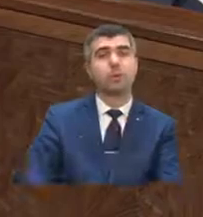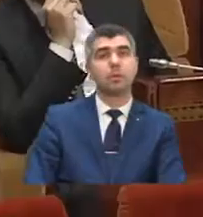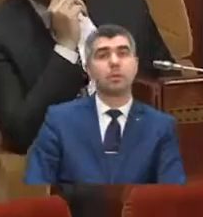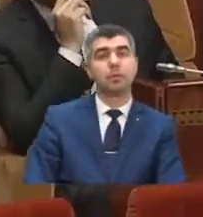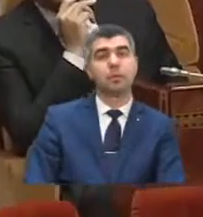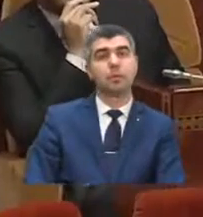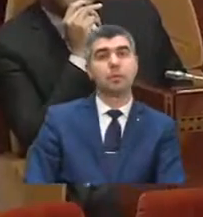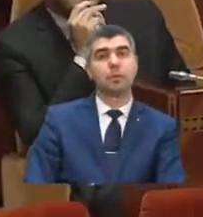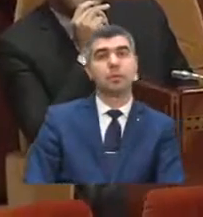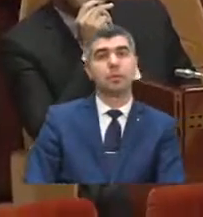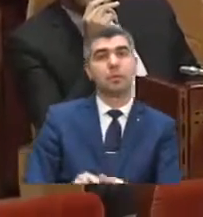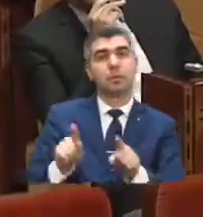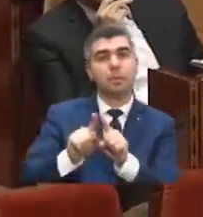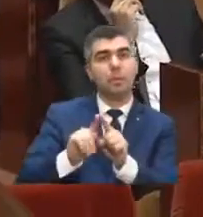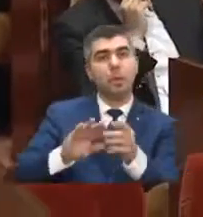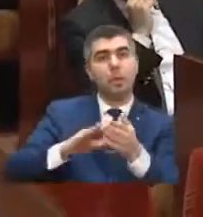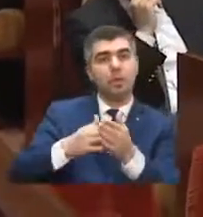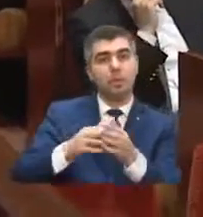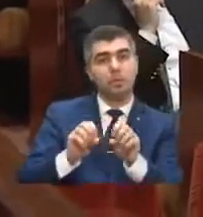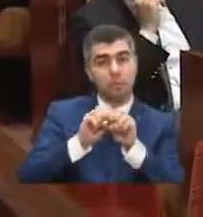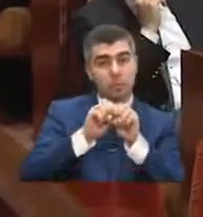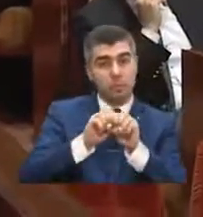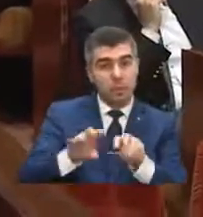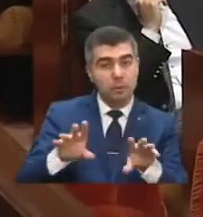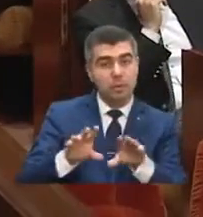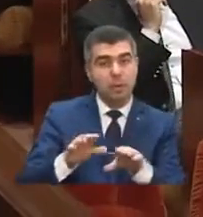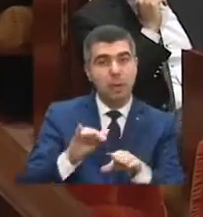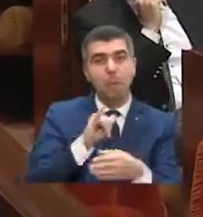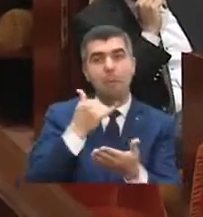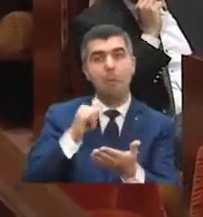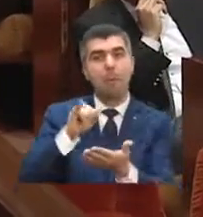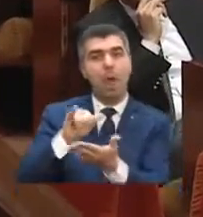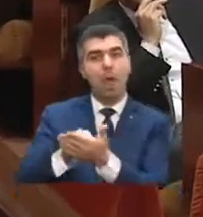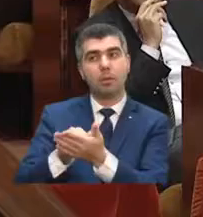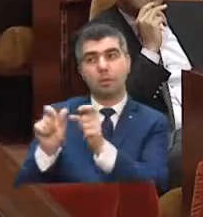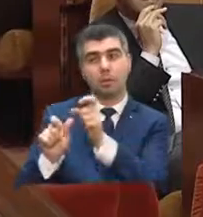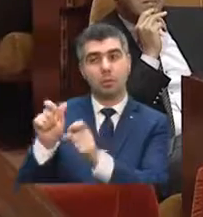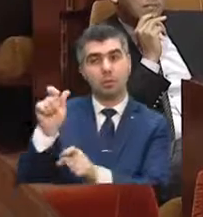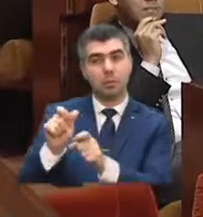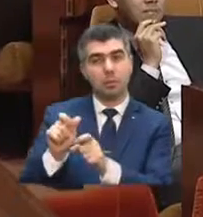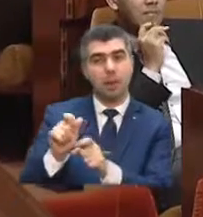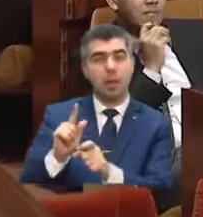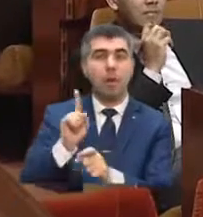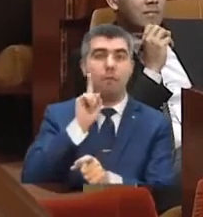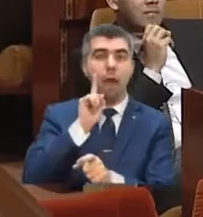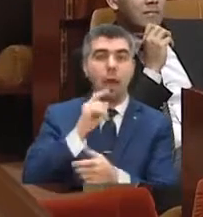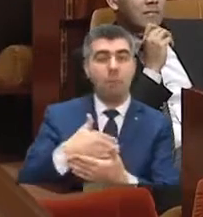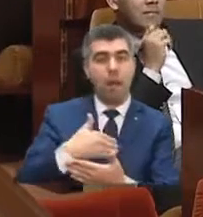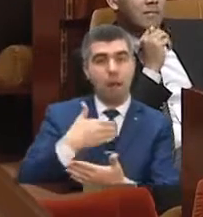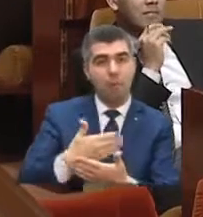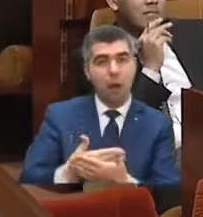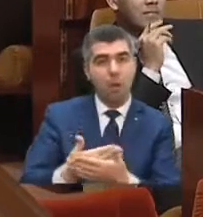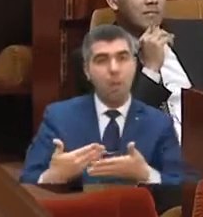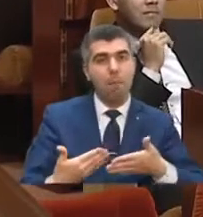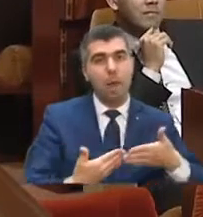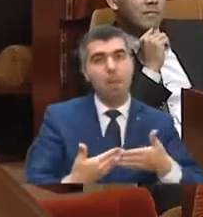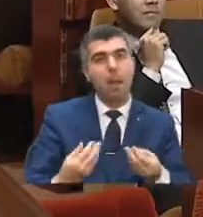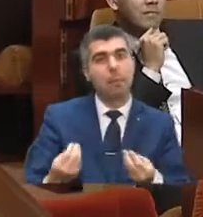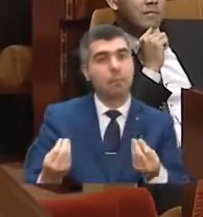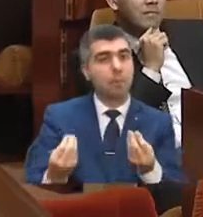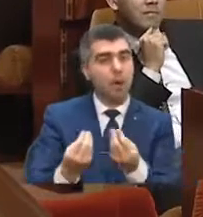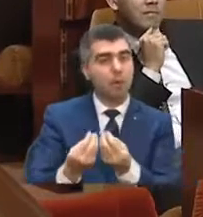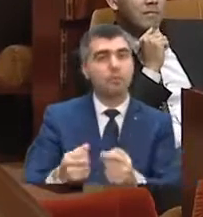تكون بحجم وباء في وفاة بعض الأشخاص، منهم امرأة حامل وطفلها، الشيء